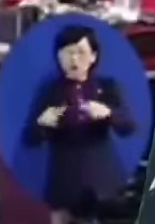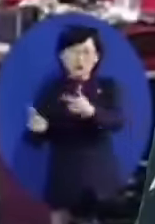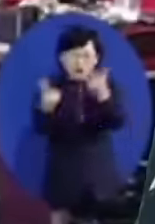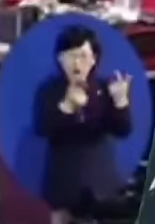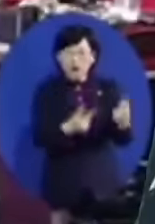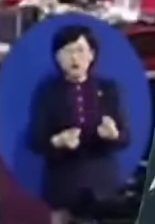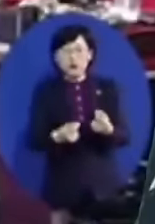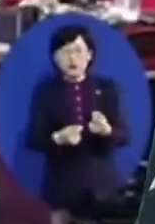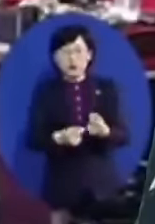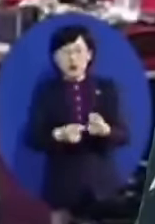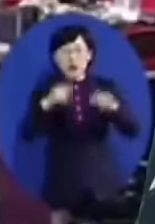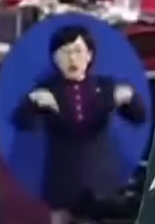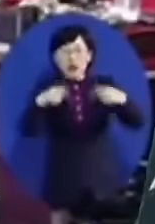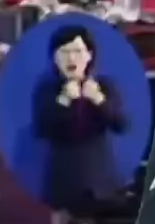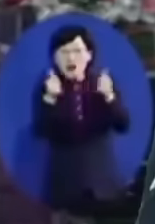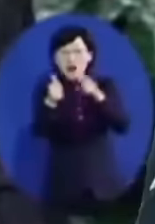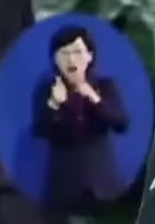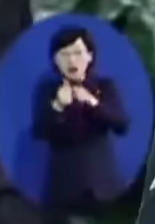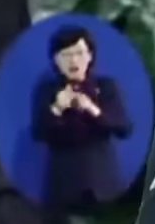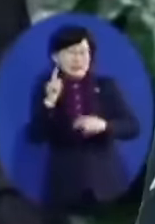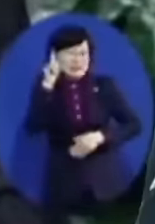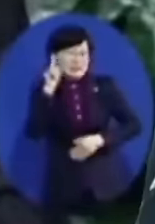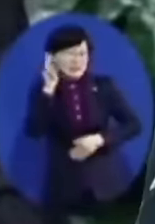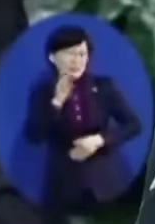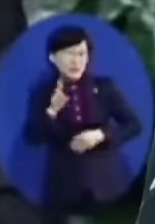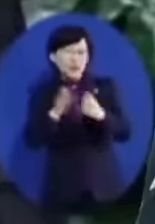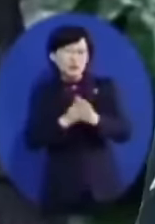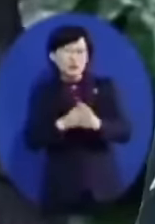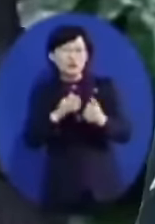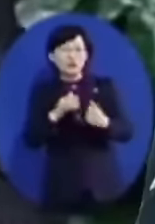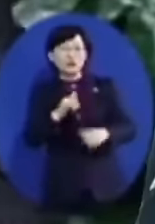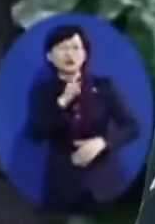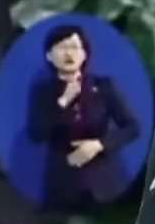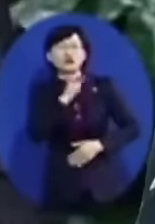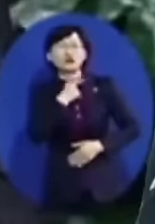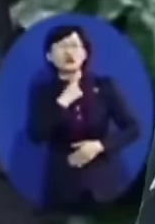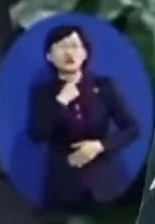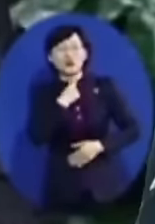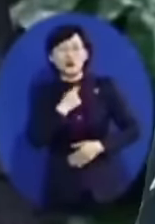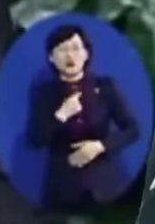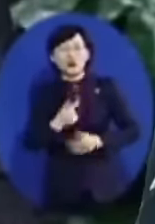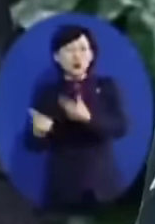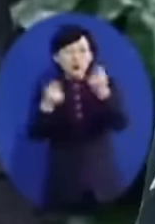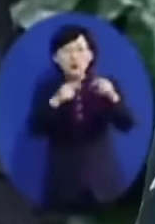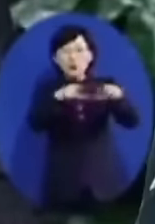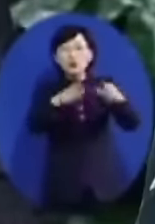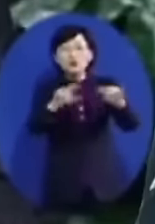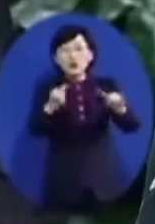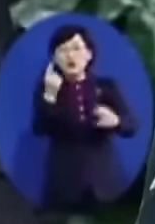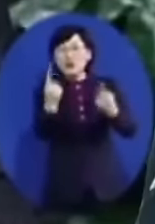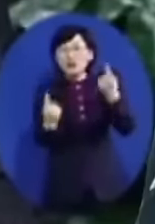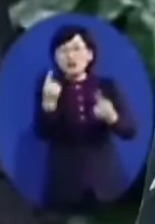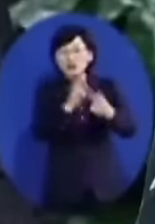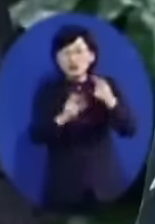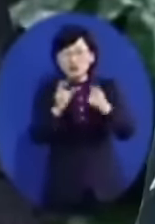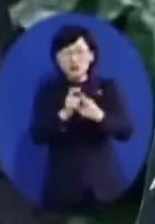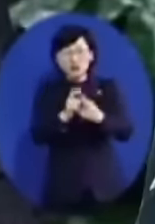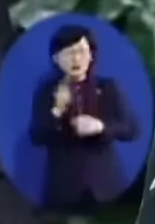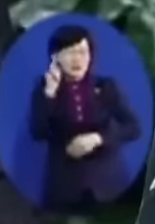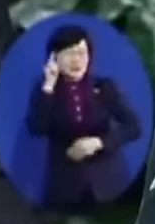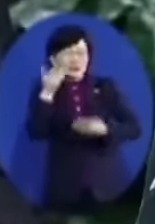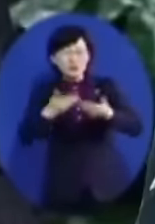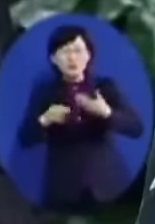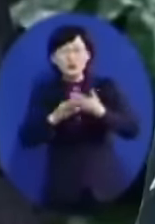사람도 심한 스트레스를 당하니까 죽기를 원했었습니다. 그런데 뭐 우리같이 평범한 사람이야 스트레스 당하면 살 희망이 다